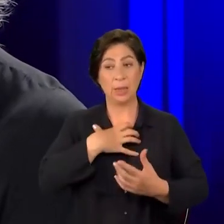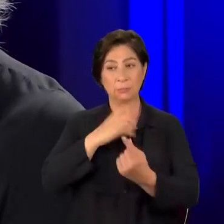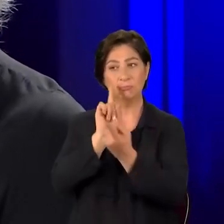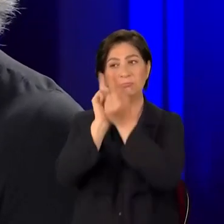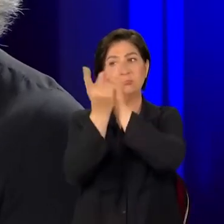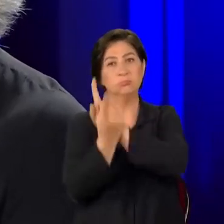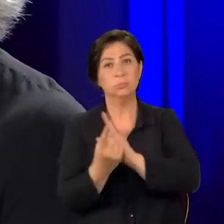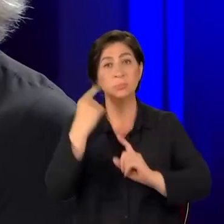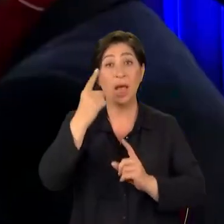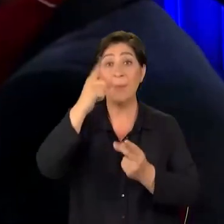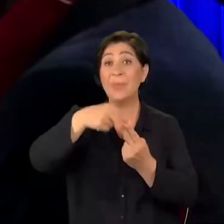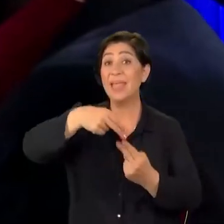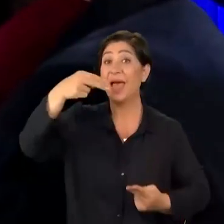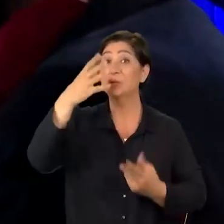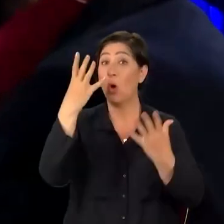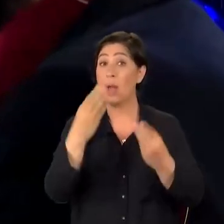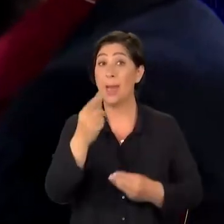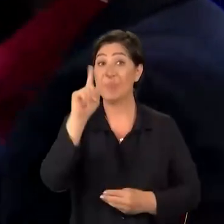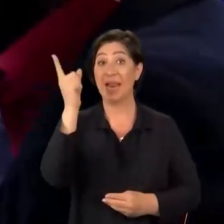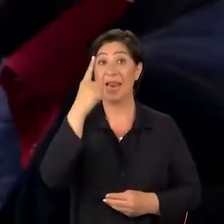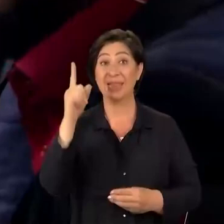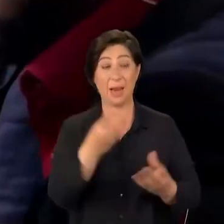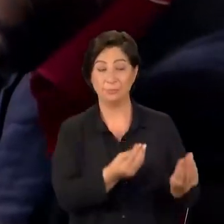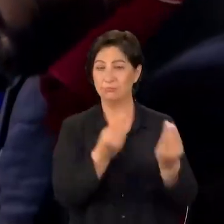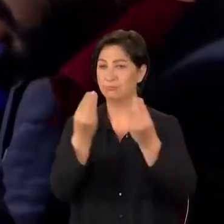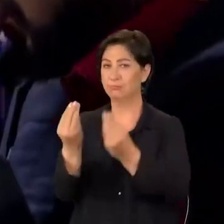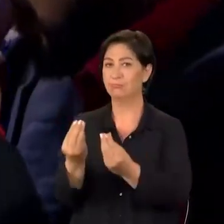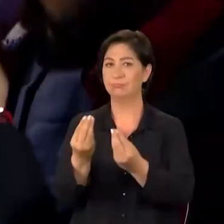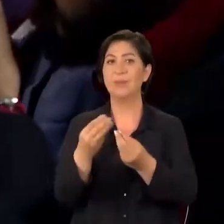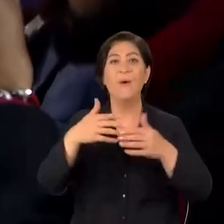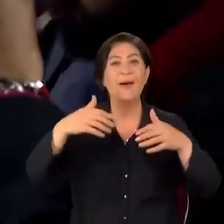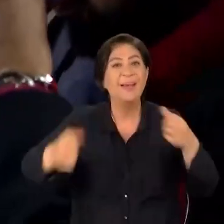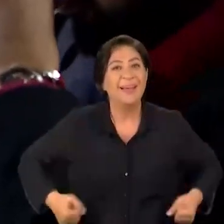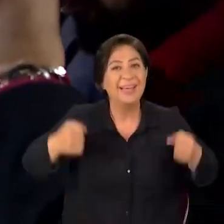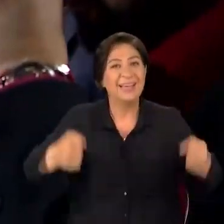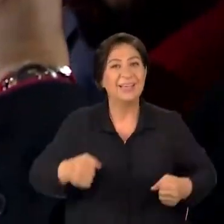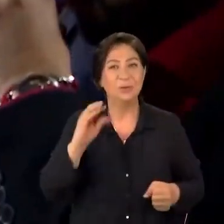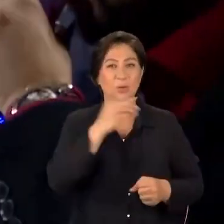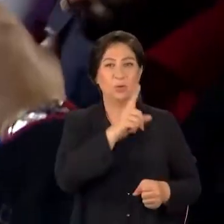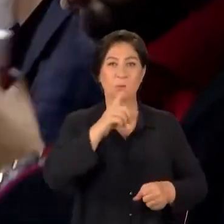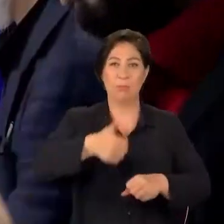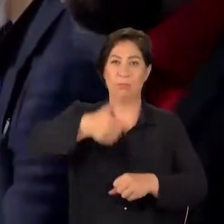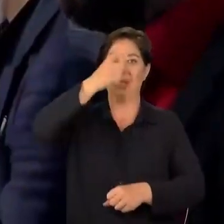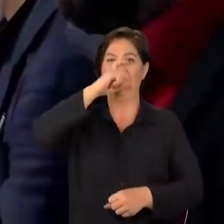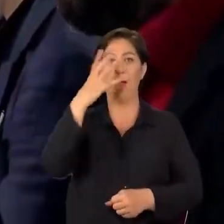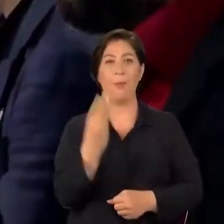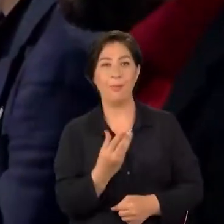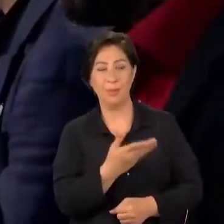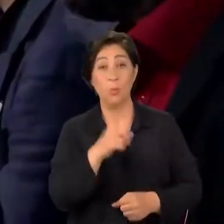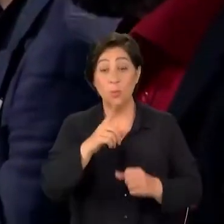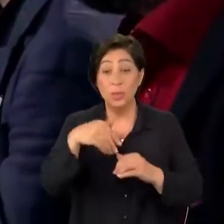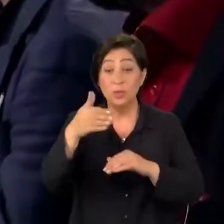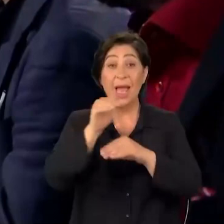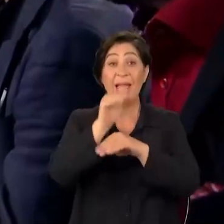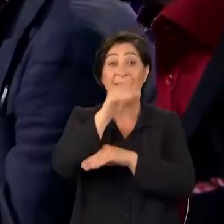empati yapabilen ama bir hikayesi olan bir lider size sunuyorum dedi. Aslında biz şimdi, yani